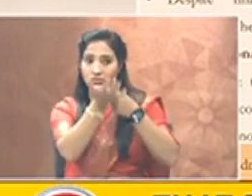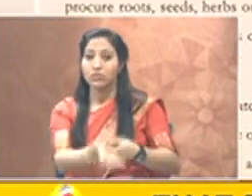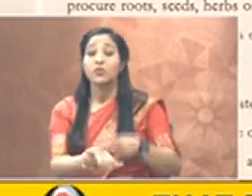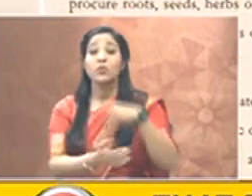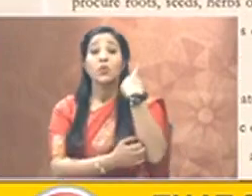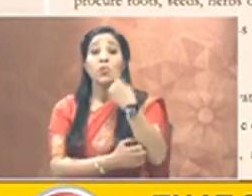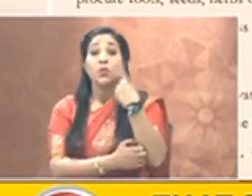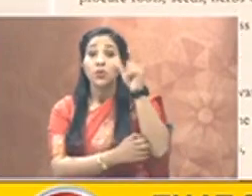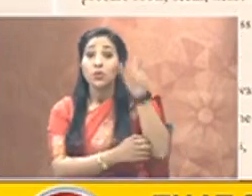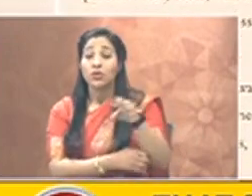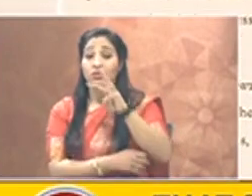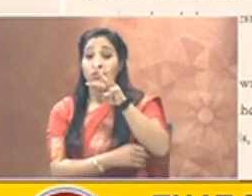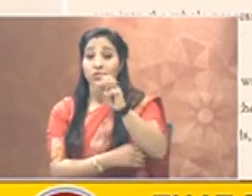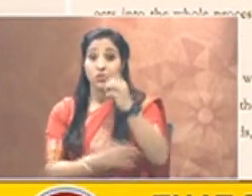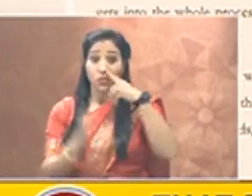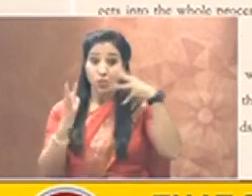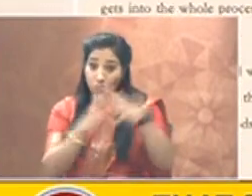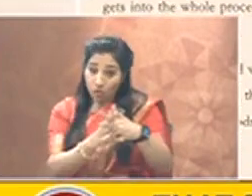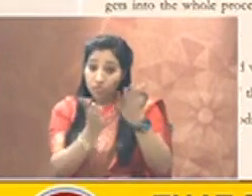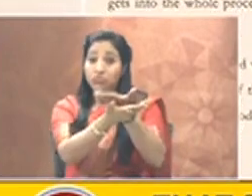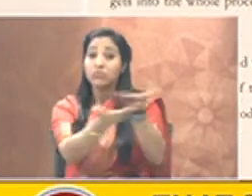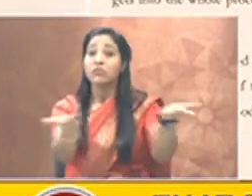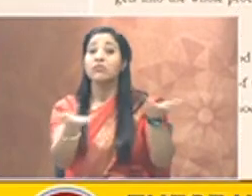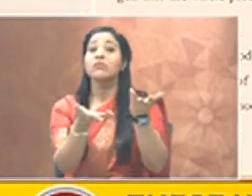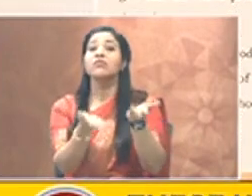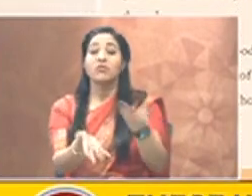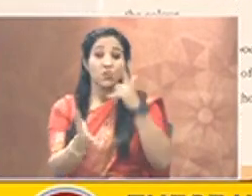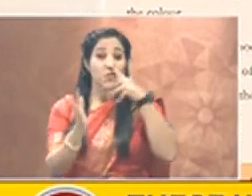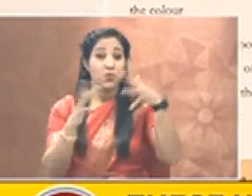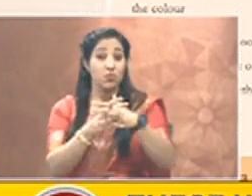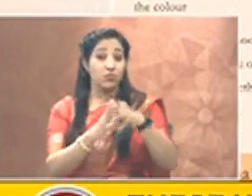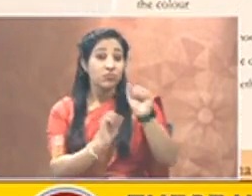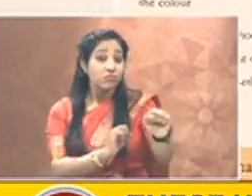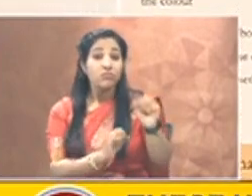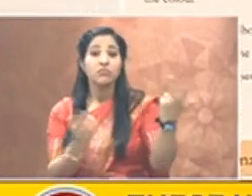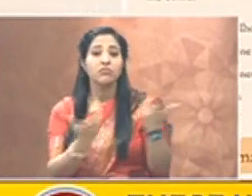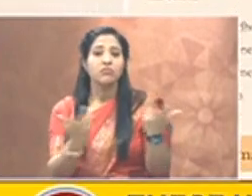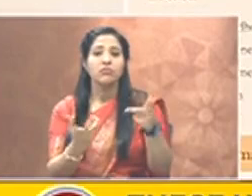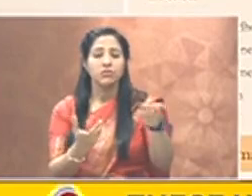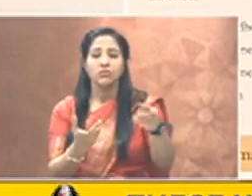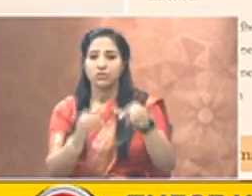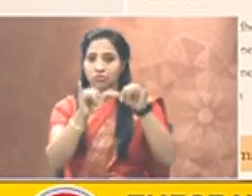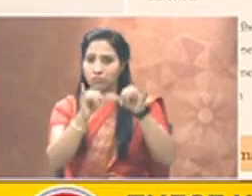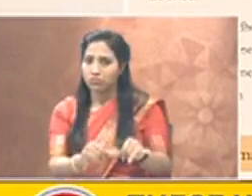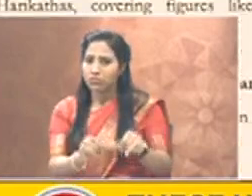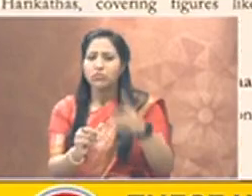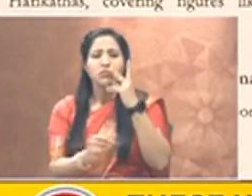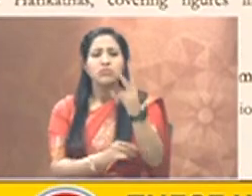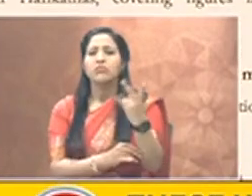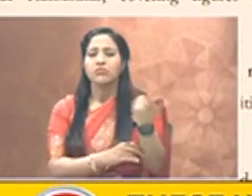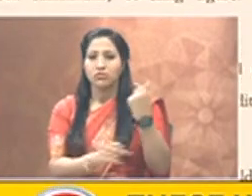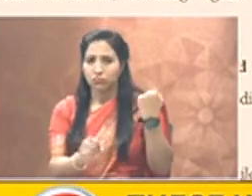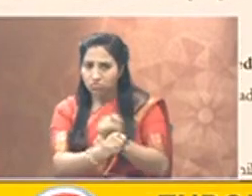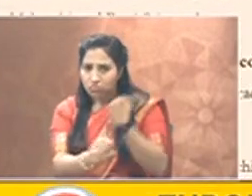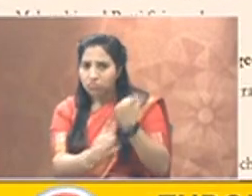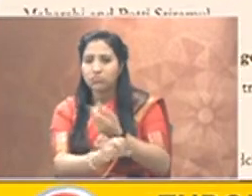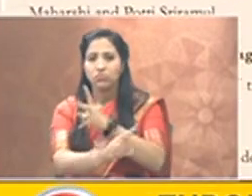में 30 महिलाएं हैं। ये महिलाएं जमीनी स्तर पर अपने कार्यों